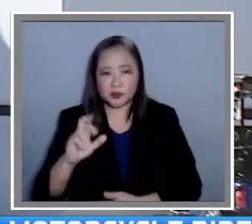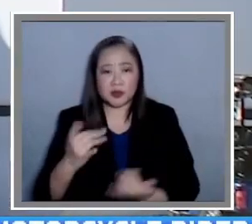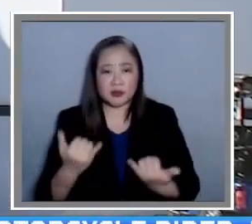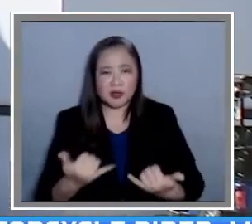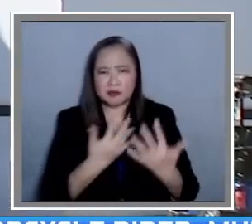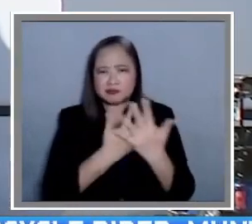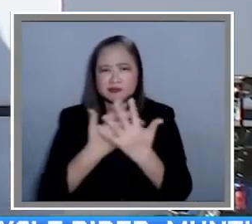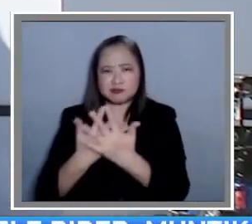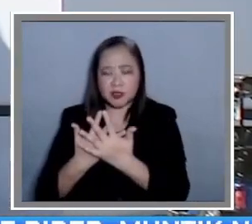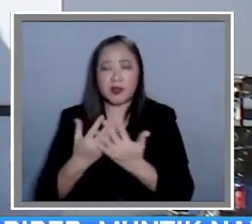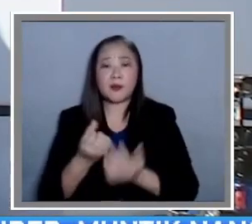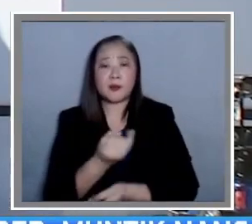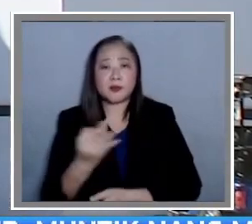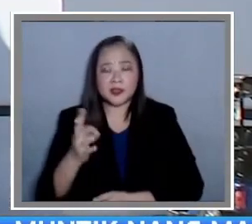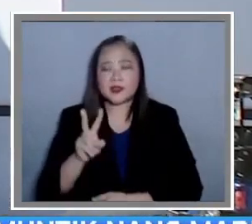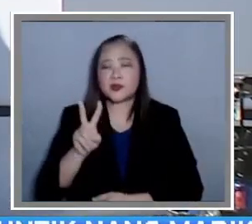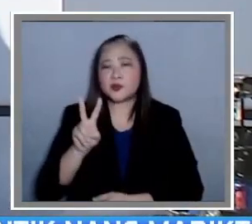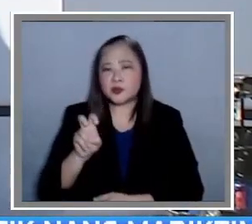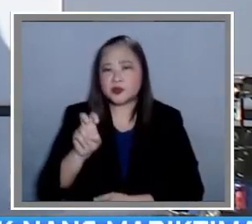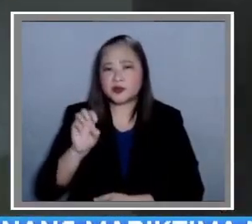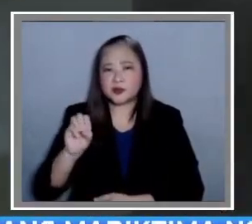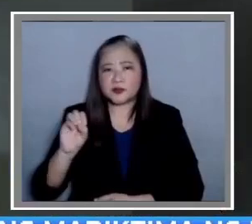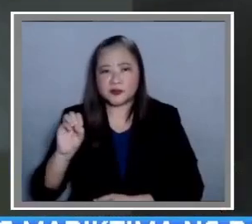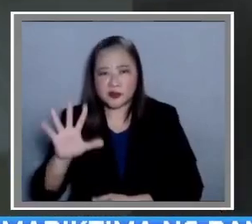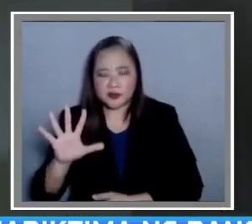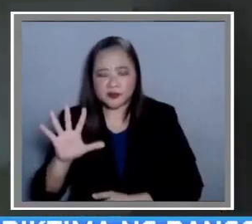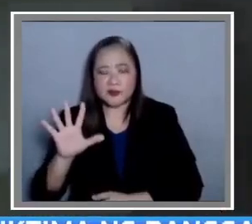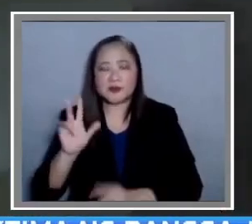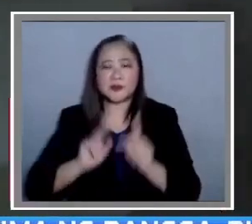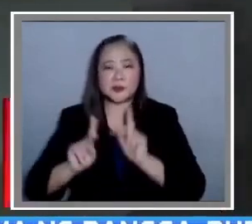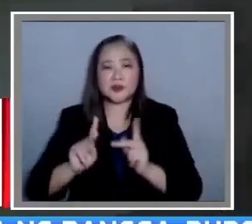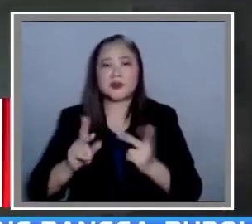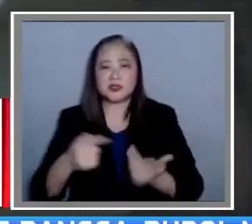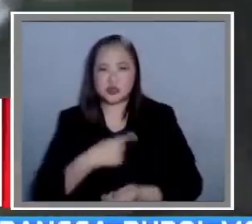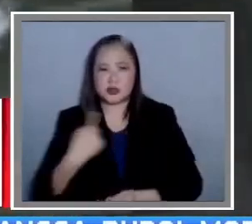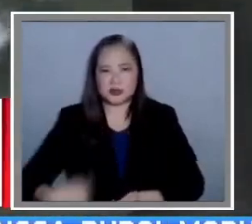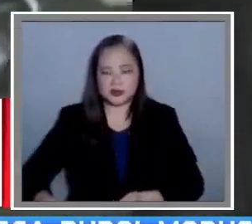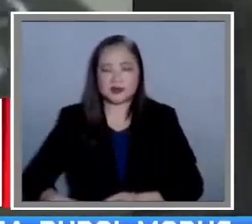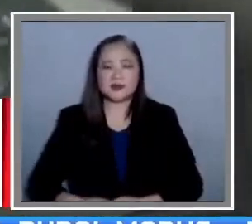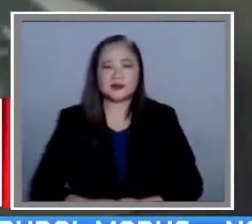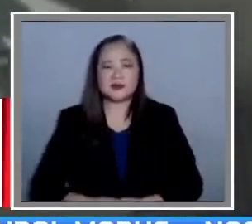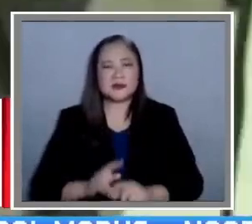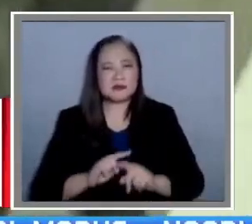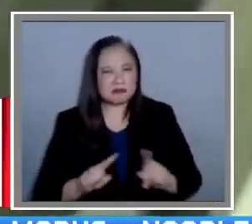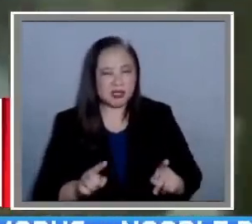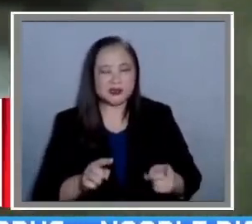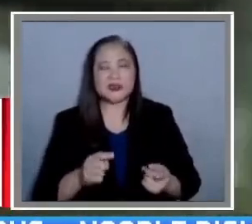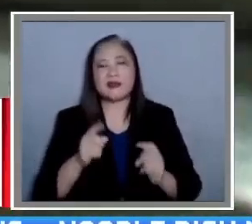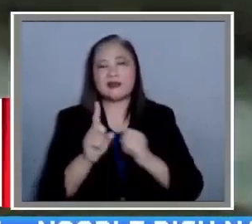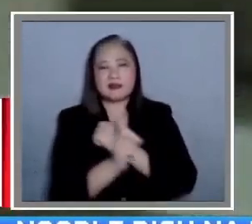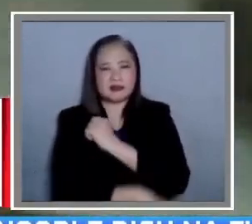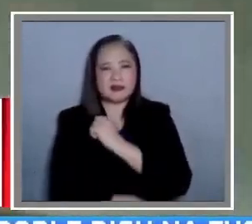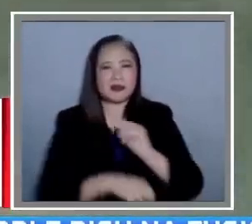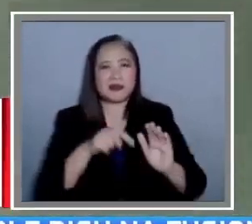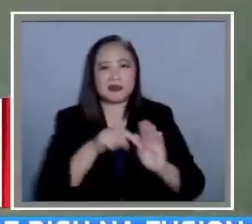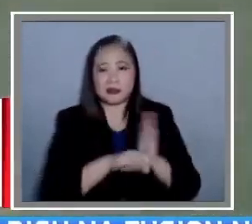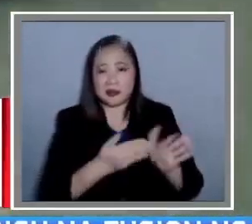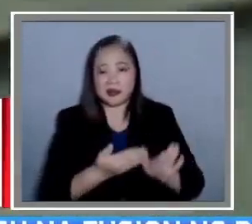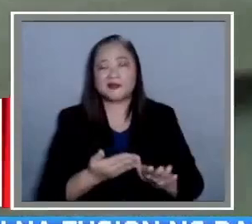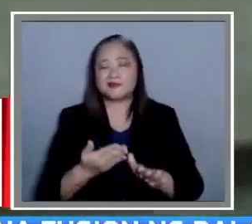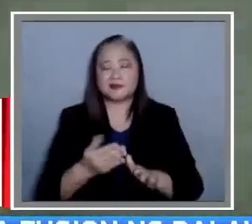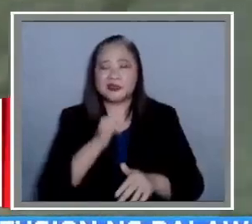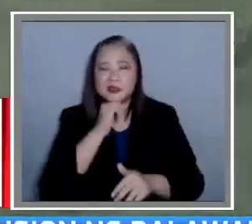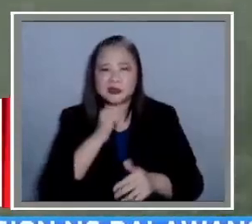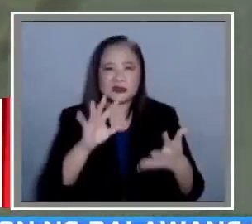205 o higit sa kalahati ang Chino pero na abolish na ang death penalty sa bansa nng 2006 Kaya